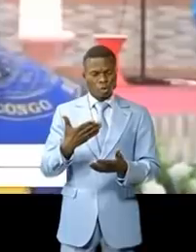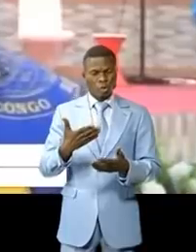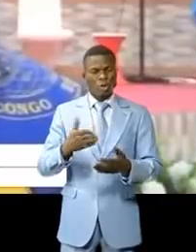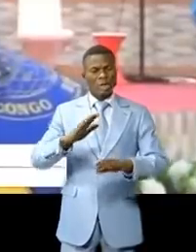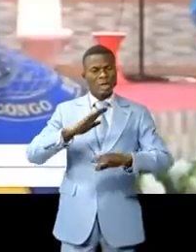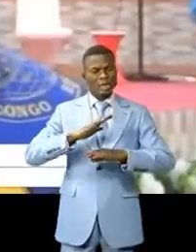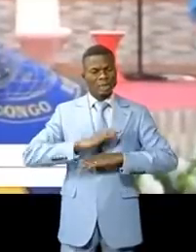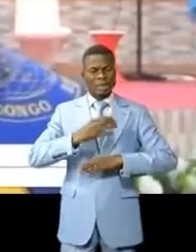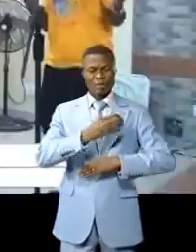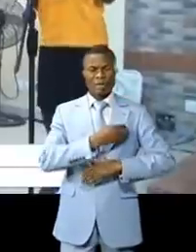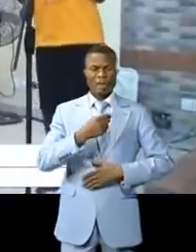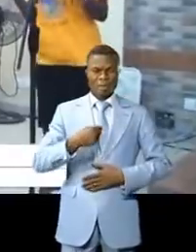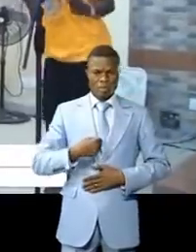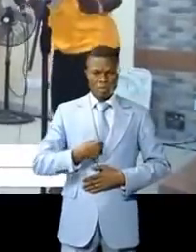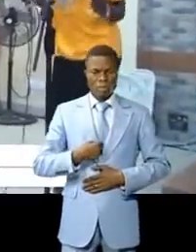au cœur, qui me touche.